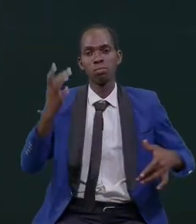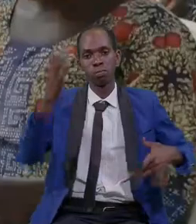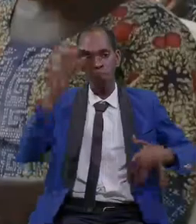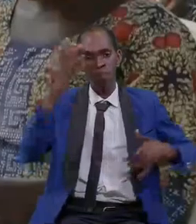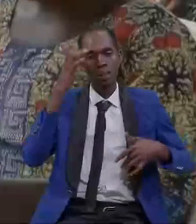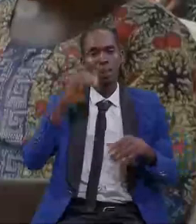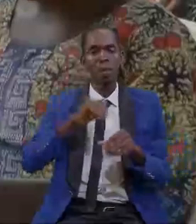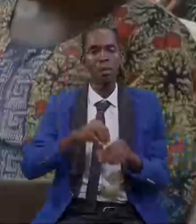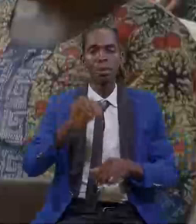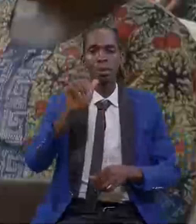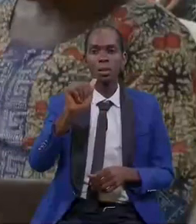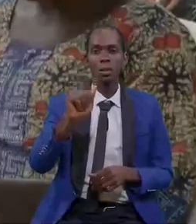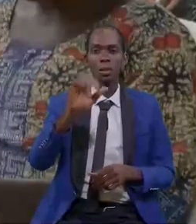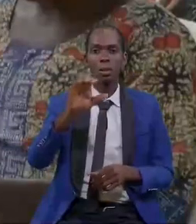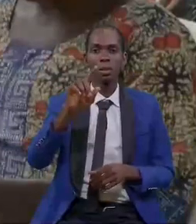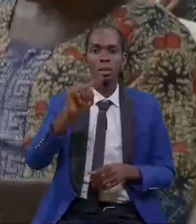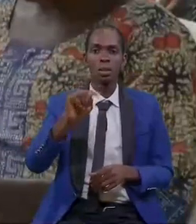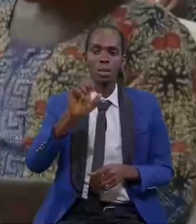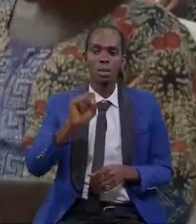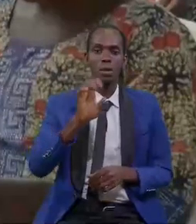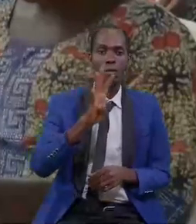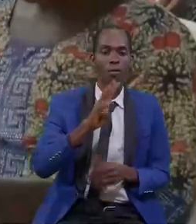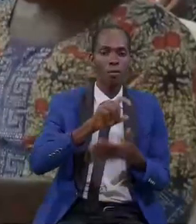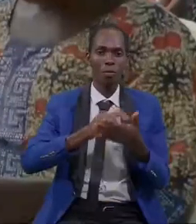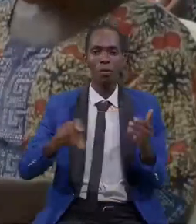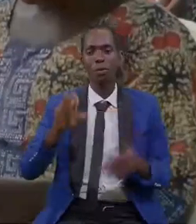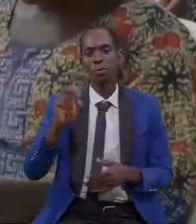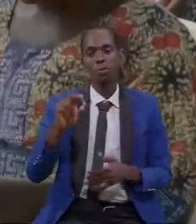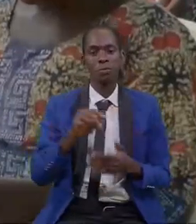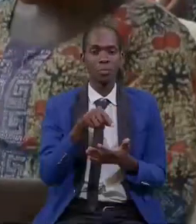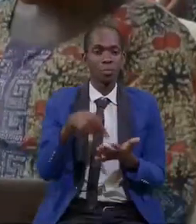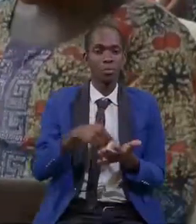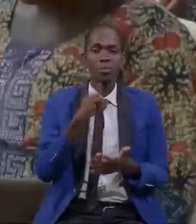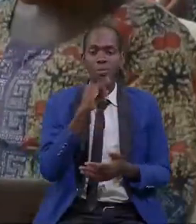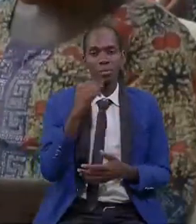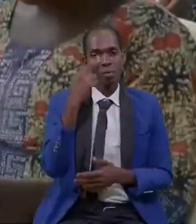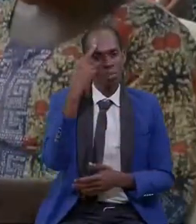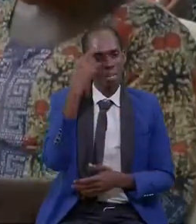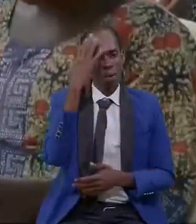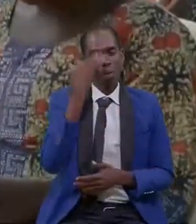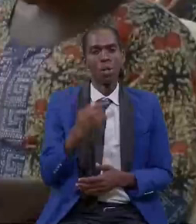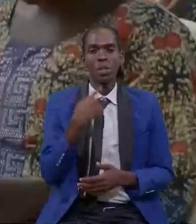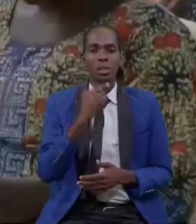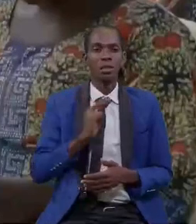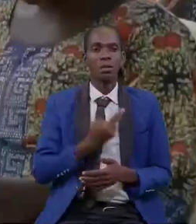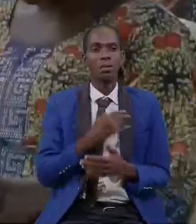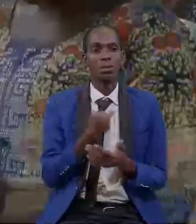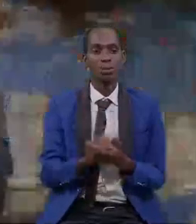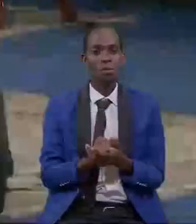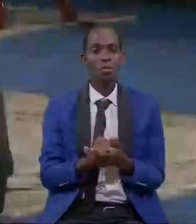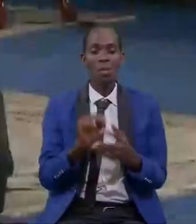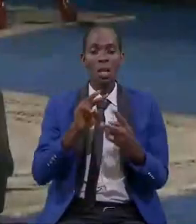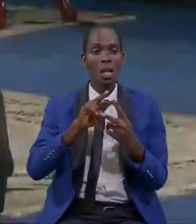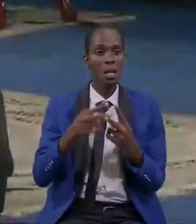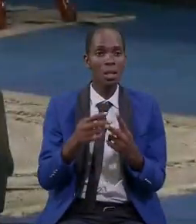Parce qu'en acte 4, 12, voilà pourquoi il nous le dit. Acte 4, 12, il n'y a de